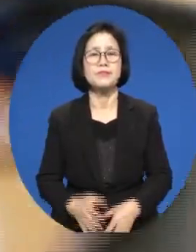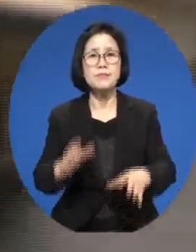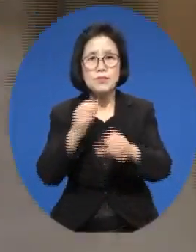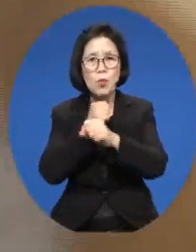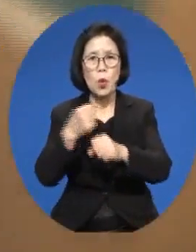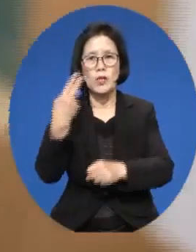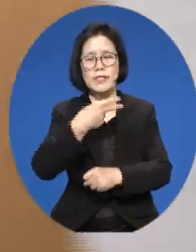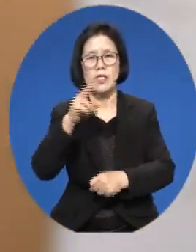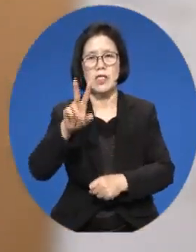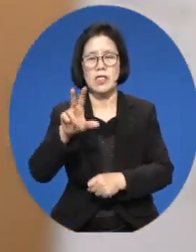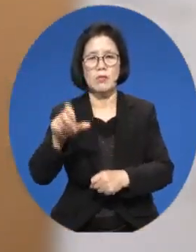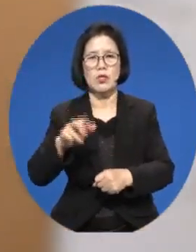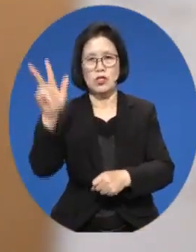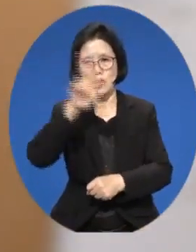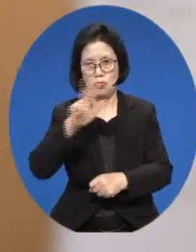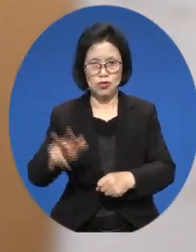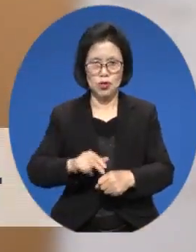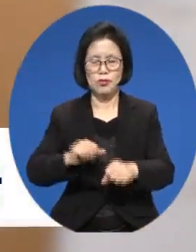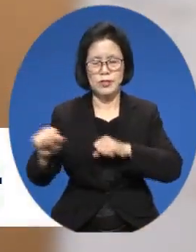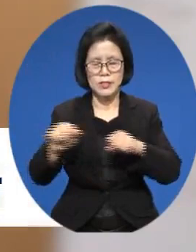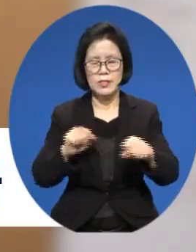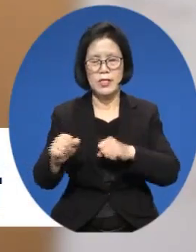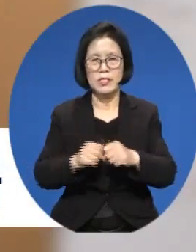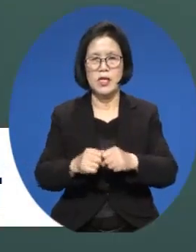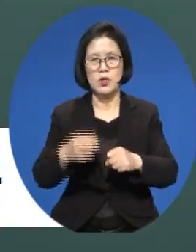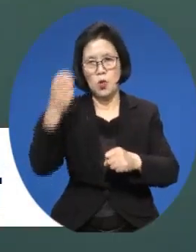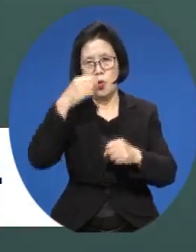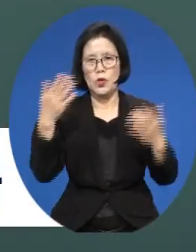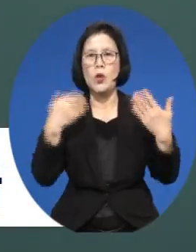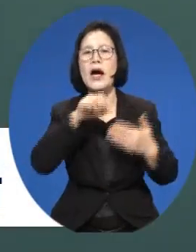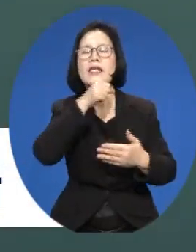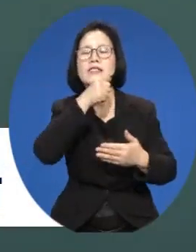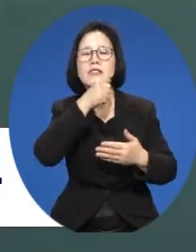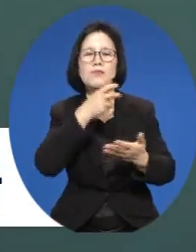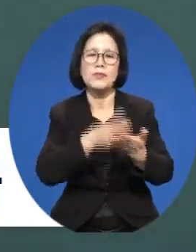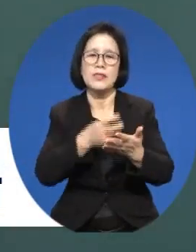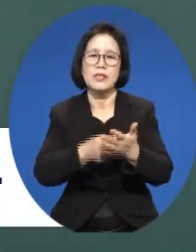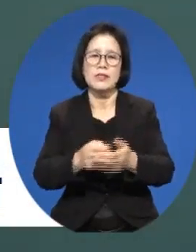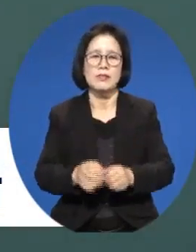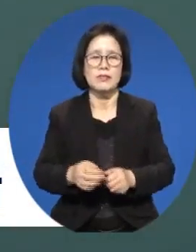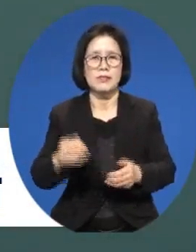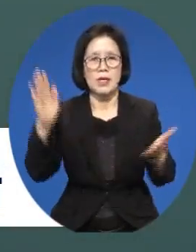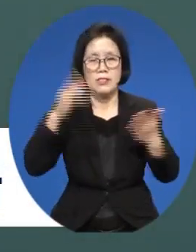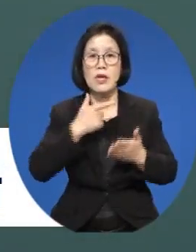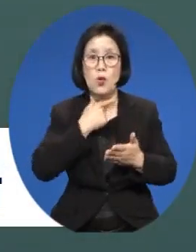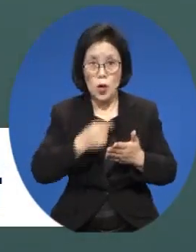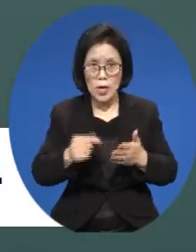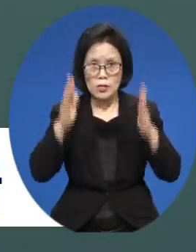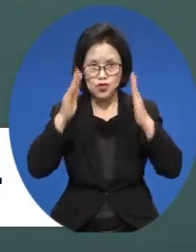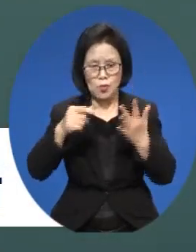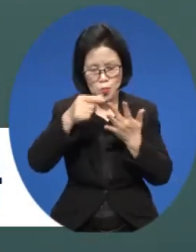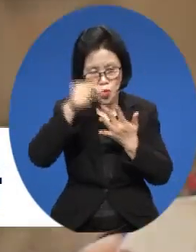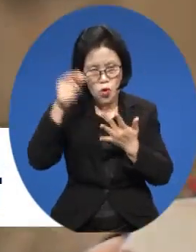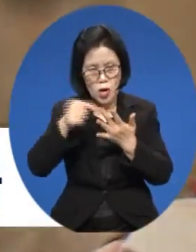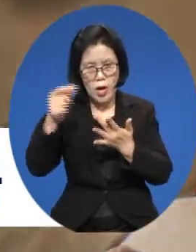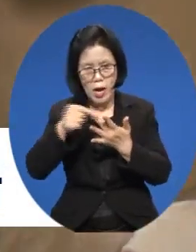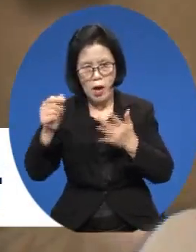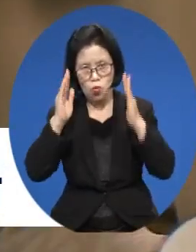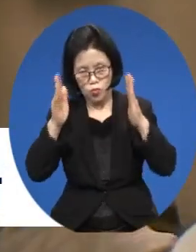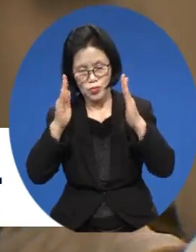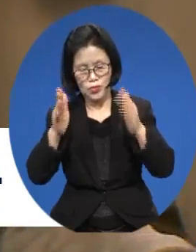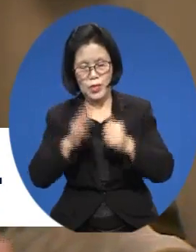오는 2025년 전국적으로 시행되는 고교 학점제입니다. 학생이 원하는 수업을 골라 들을 수 있도록